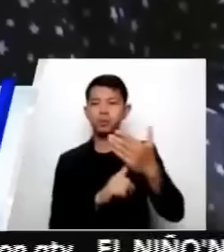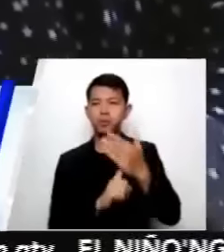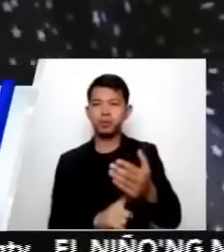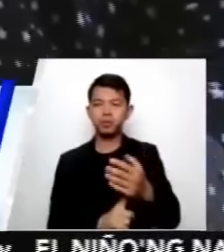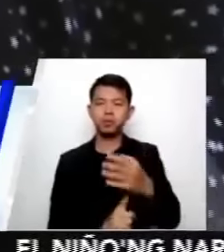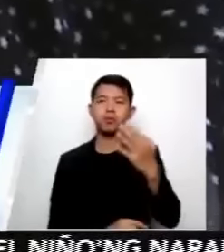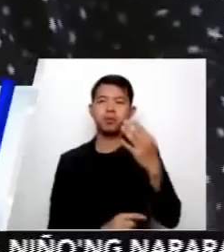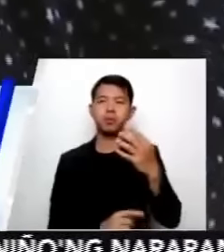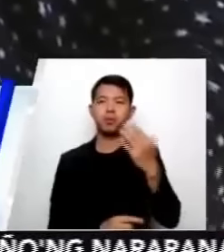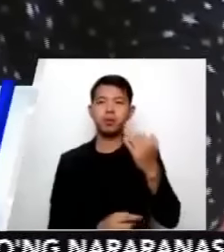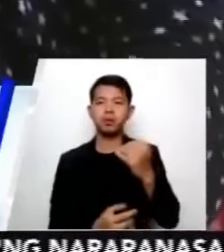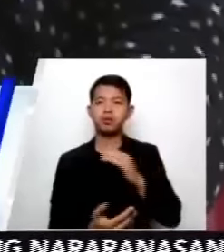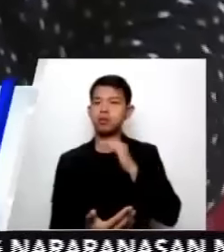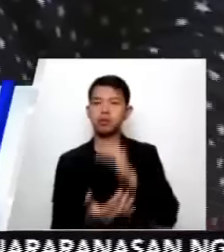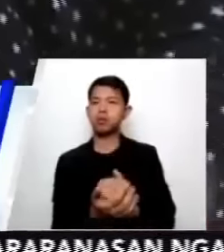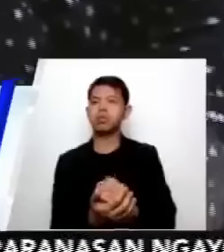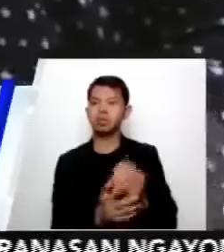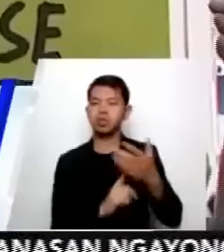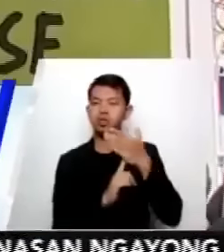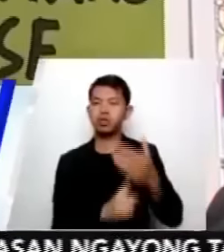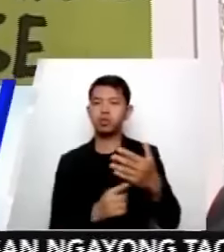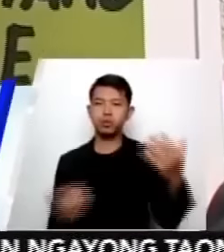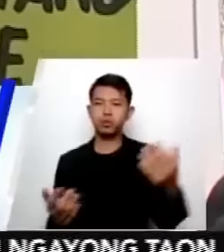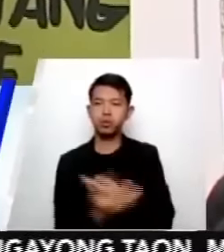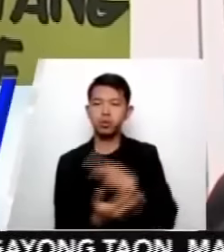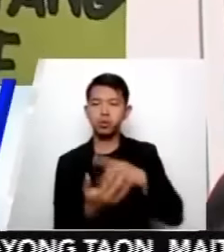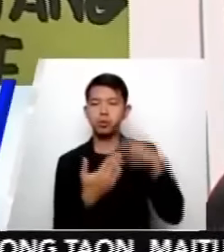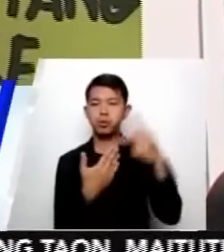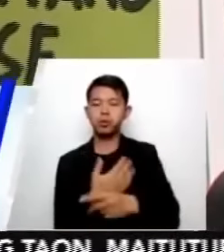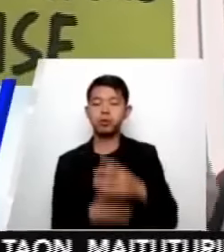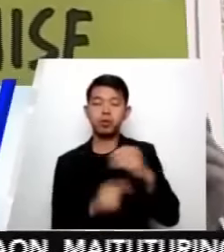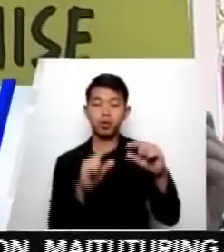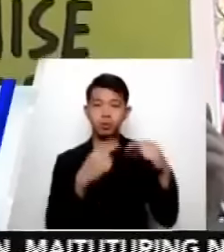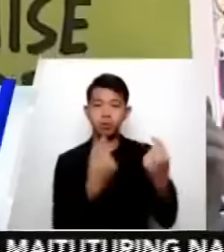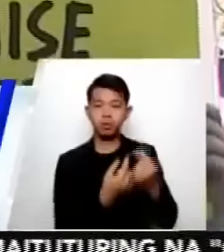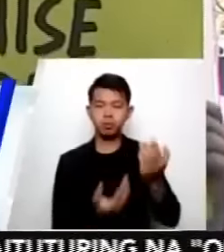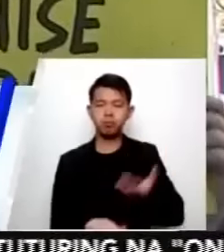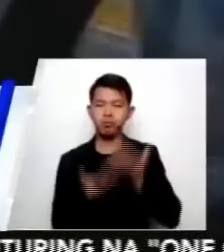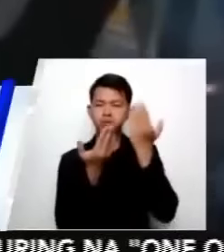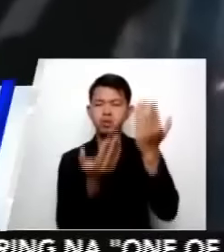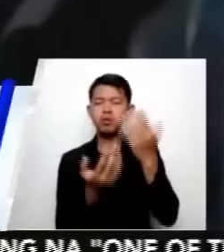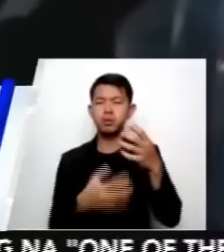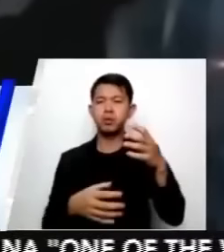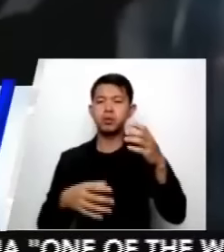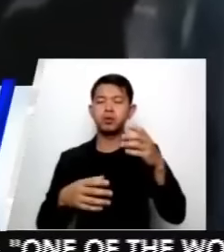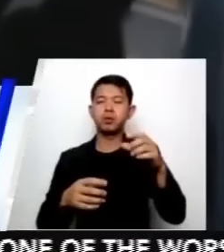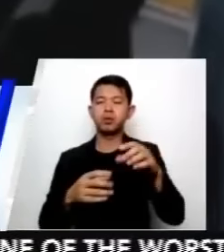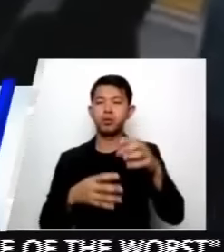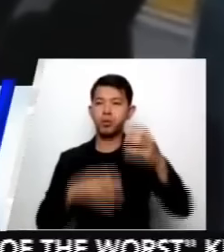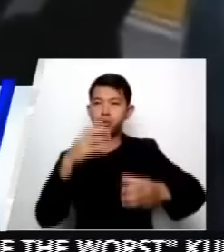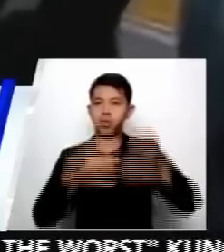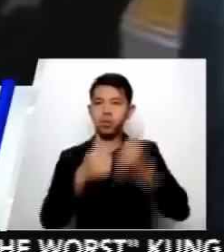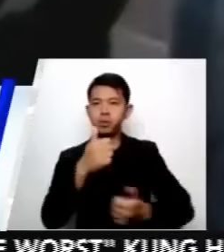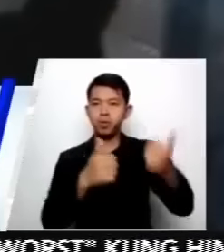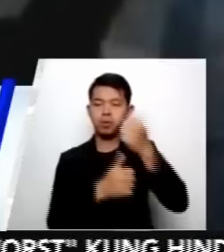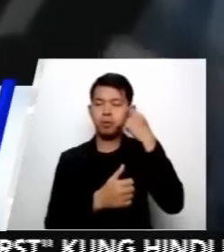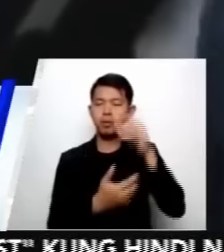modernization. Nagsampa rin ang grupo ng amended petition sa Korte Suprema para mapatigil ang PUV Modernization Program.